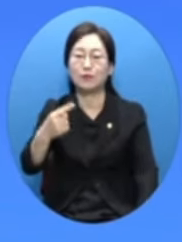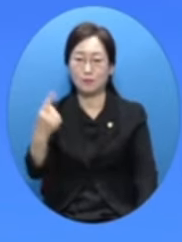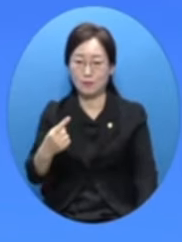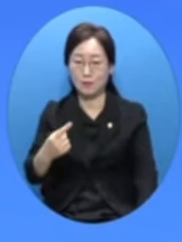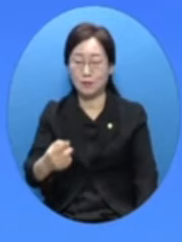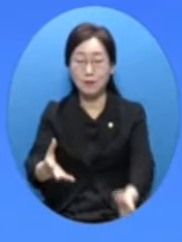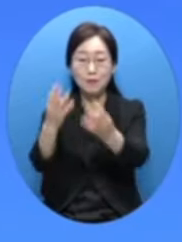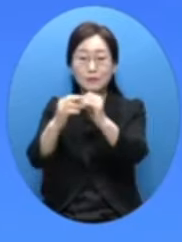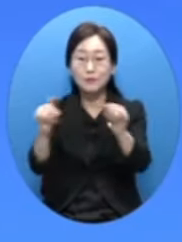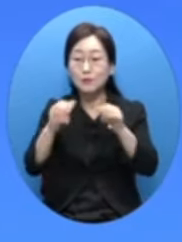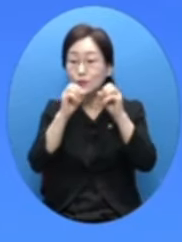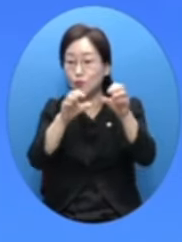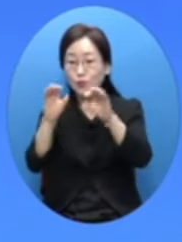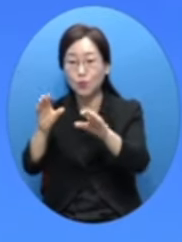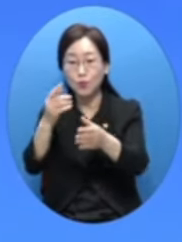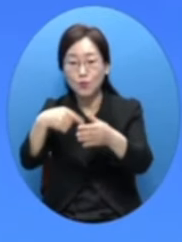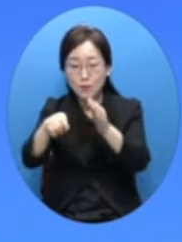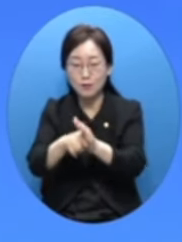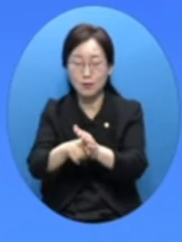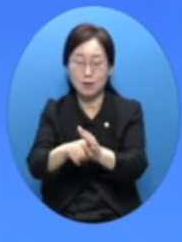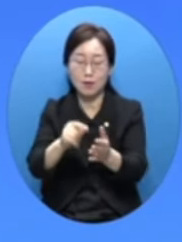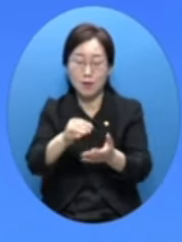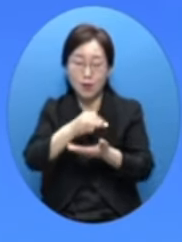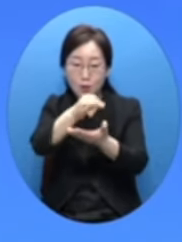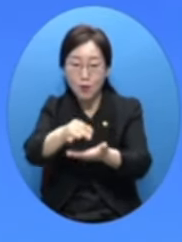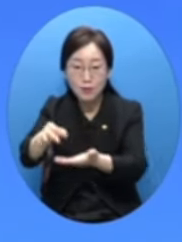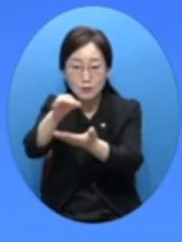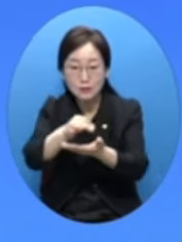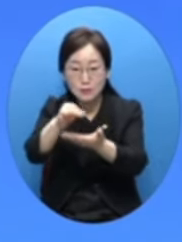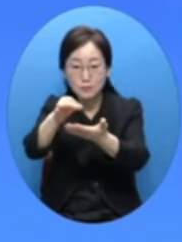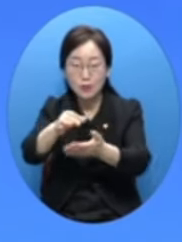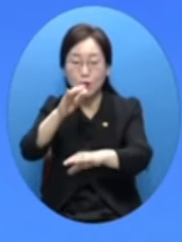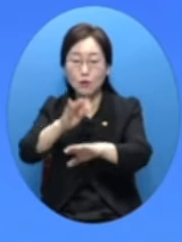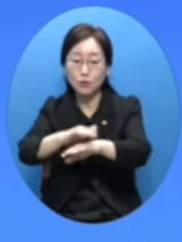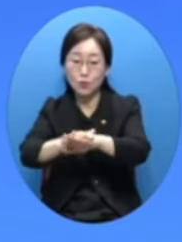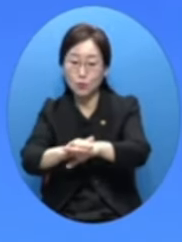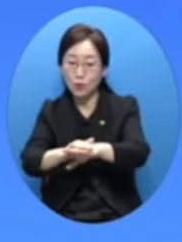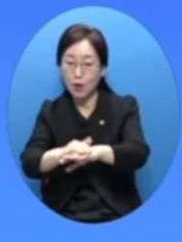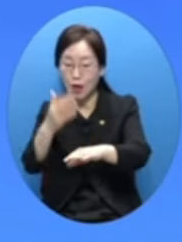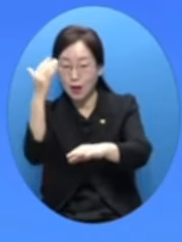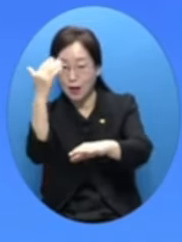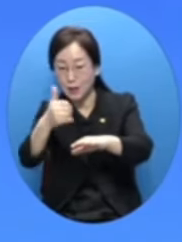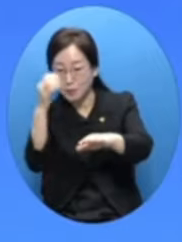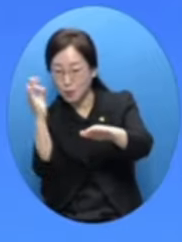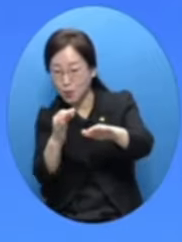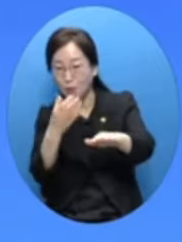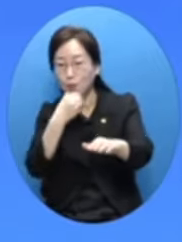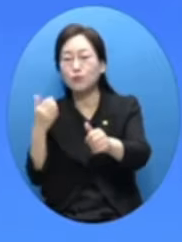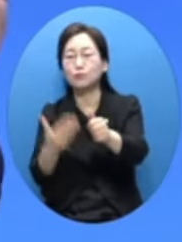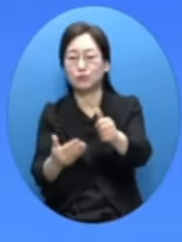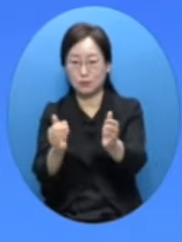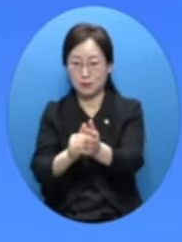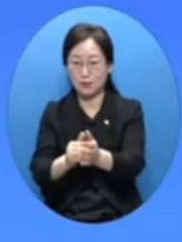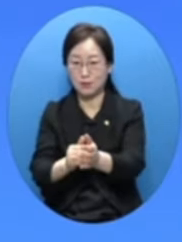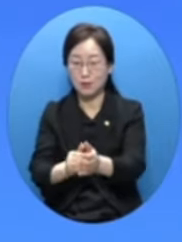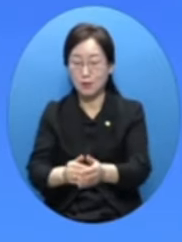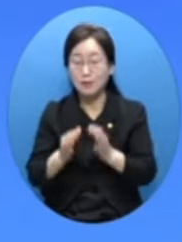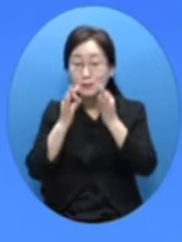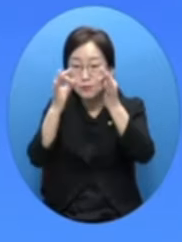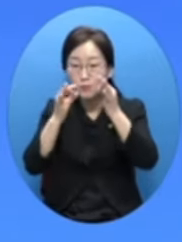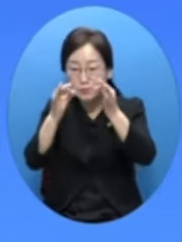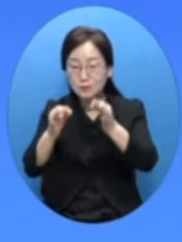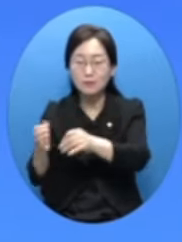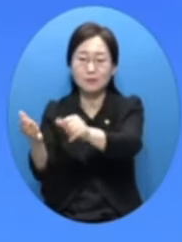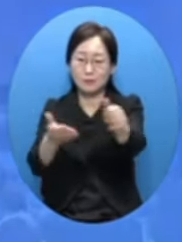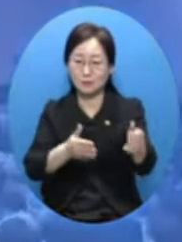많은 사람들이 선교를 해서 헌금했을 때 그 손길이 복된 손길을 해서 복의 복이 임했던 것입니다. 여러분, 우리가 선교에 최선을 다해야 되는